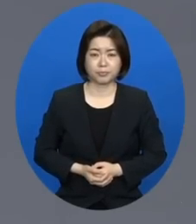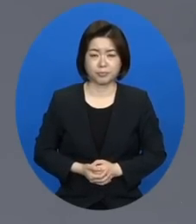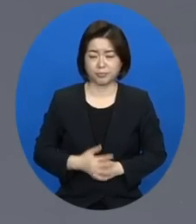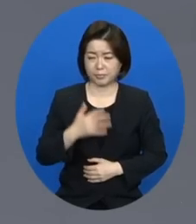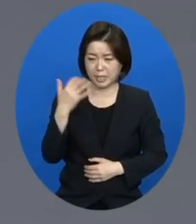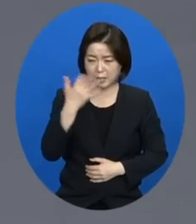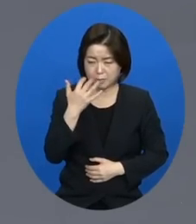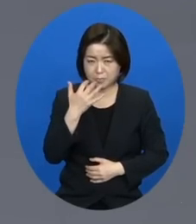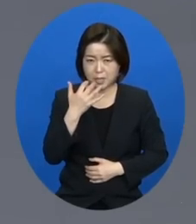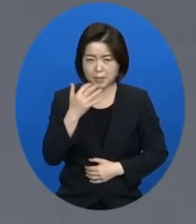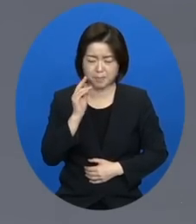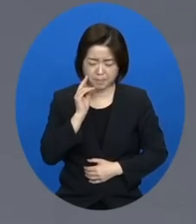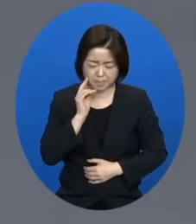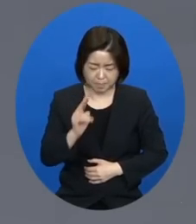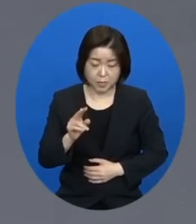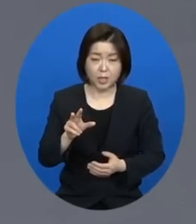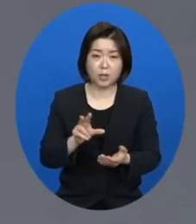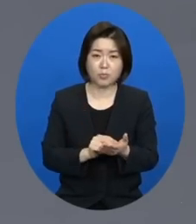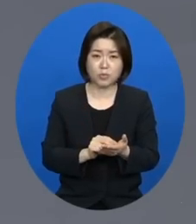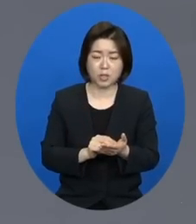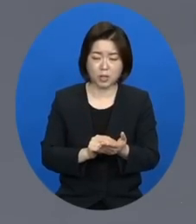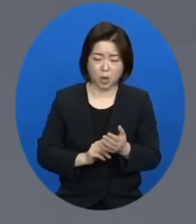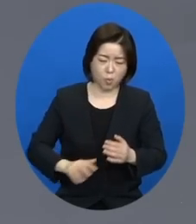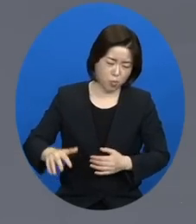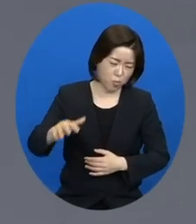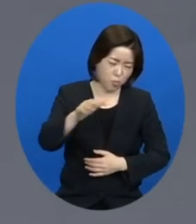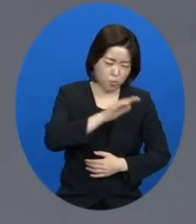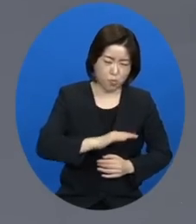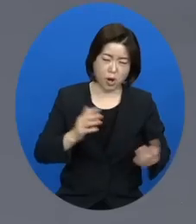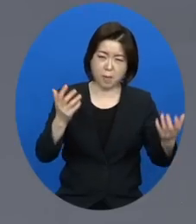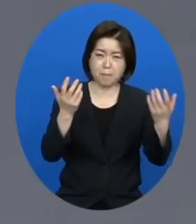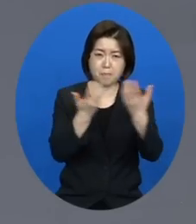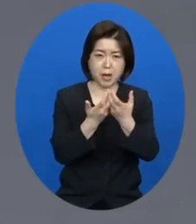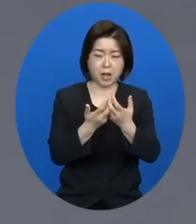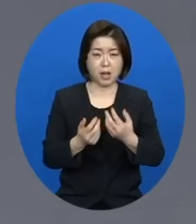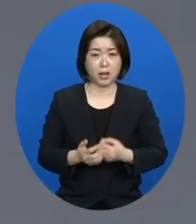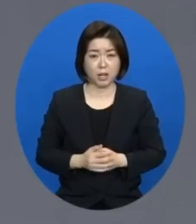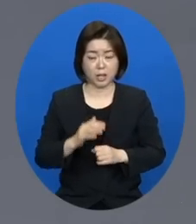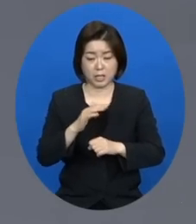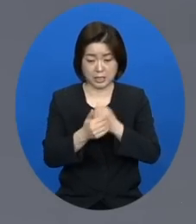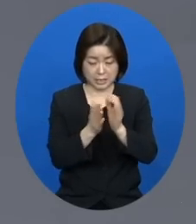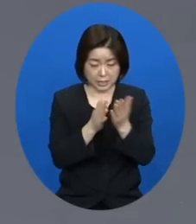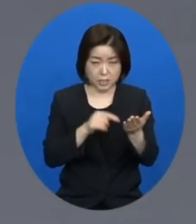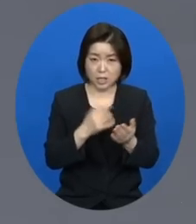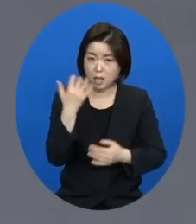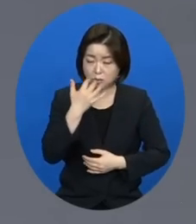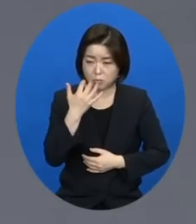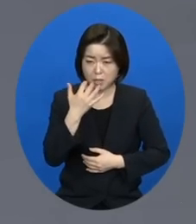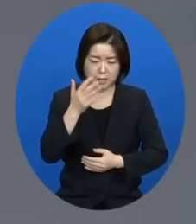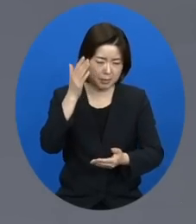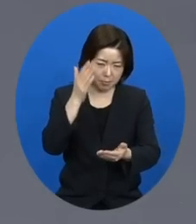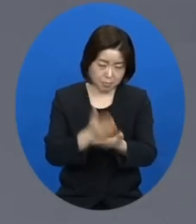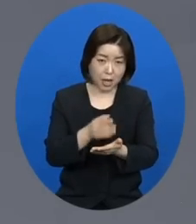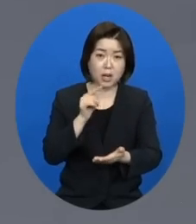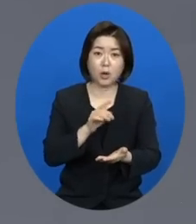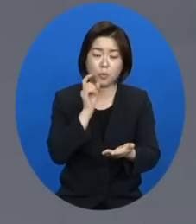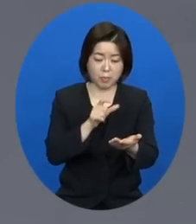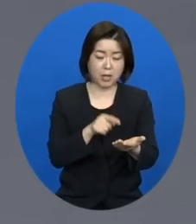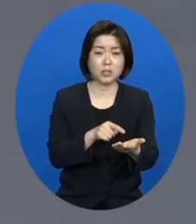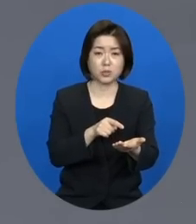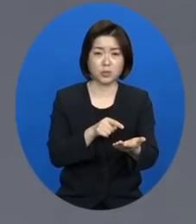음란의 파도가 온 세대를 뒤엎고 있어요. 성경은 음행을 피하라고 분명히 말씀하고